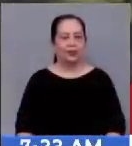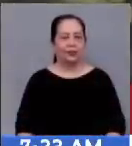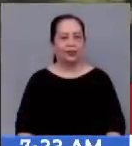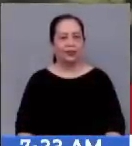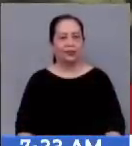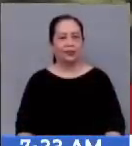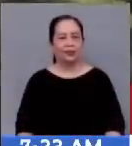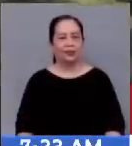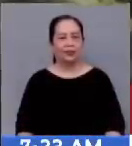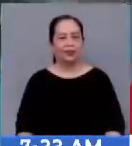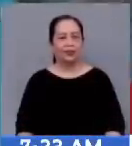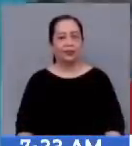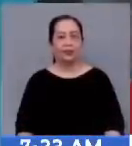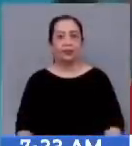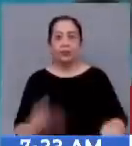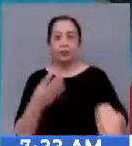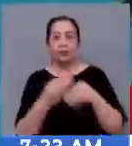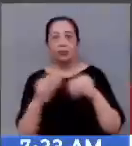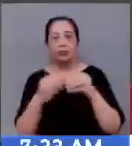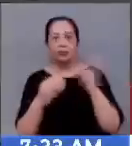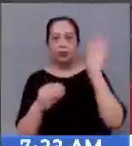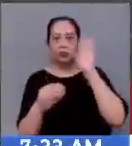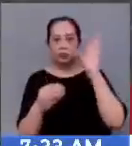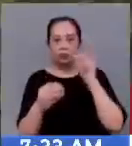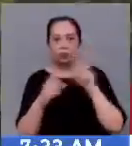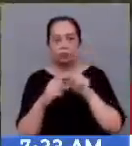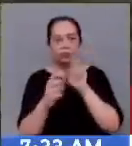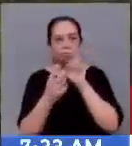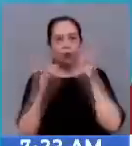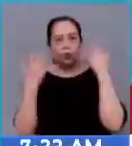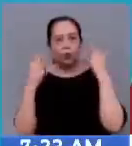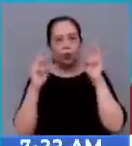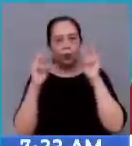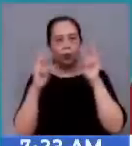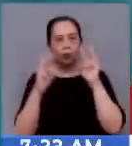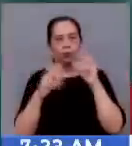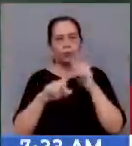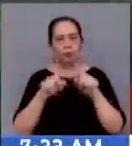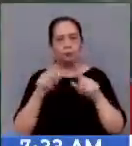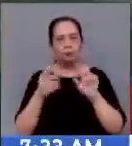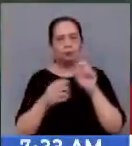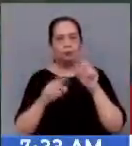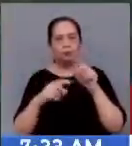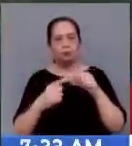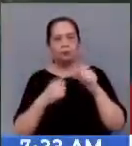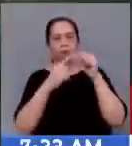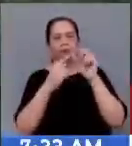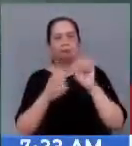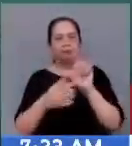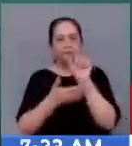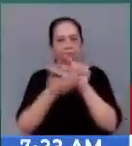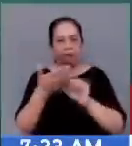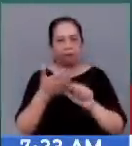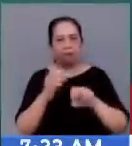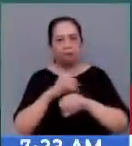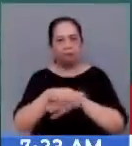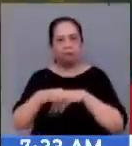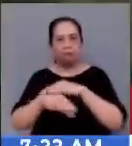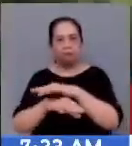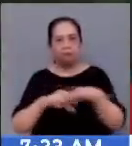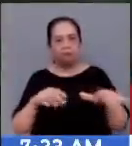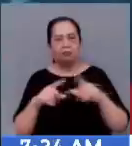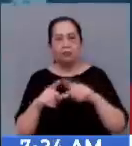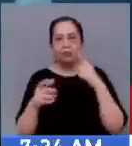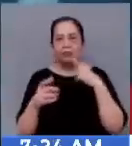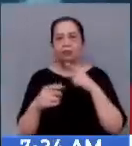na tinagdagan pa ng kakaiba at nakamamanghang animatronics at special effects. Pagsisiguro ng cast, magiging sulit